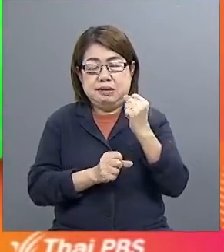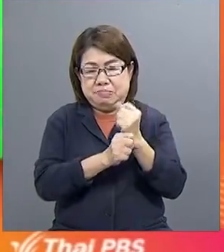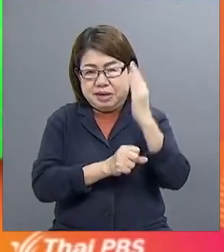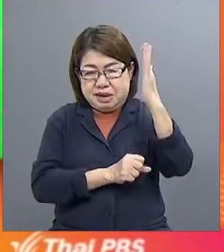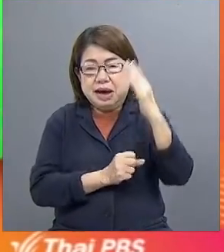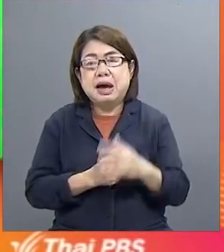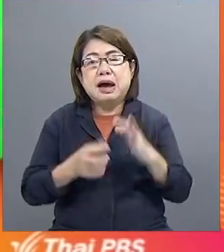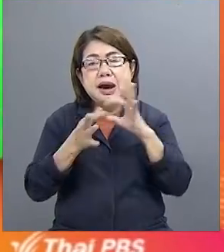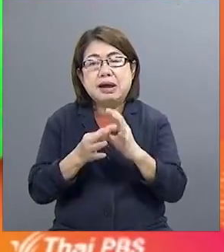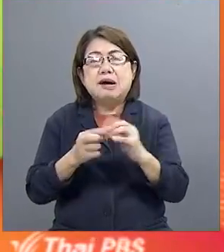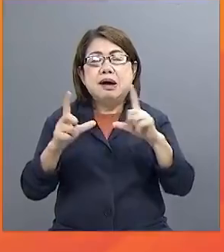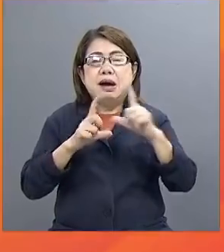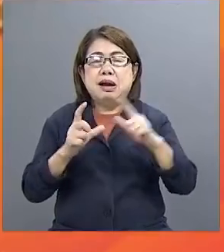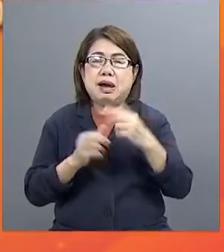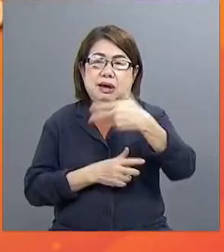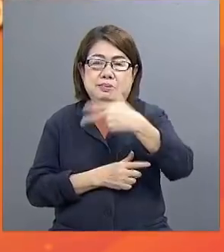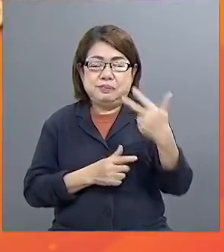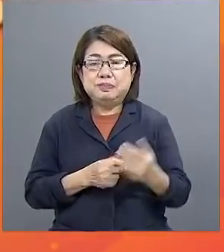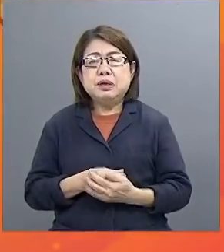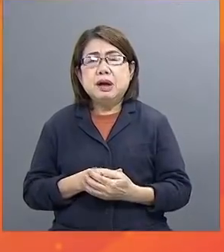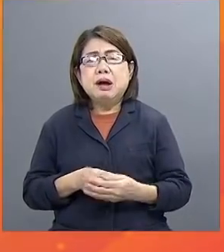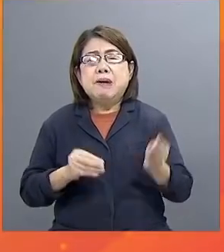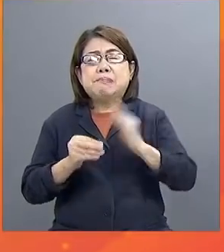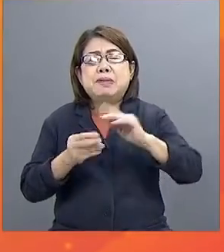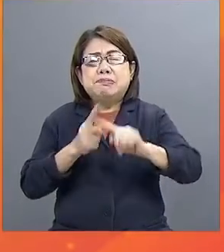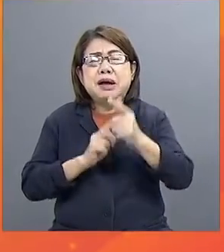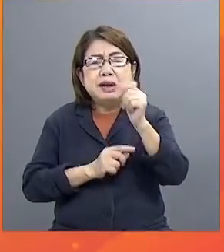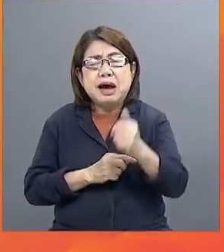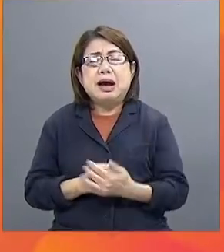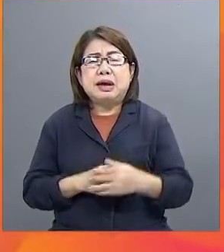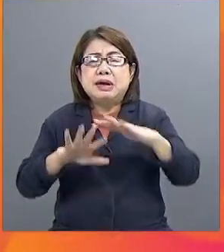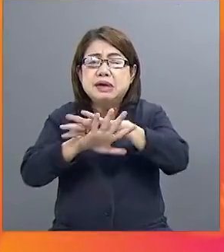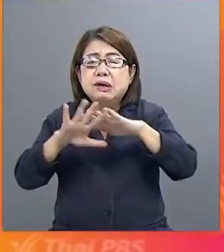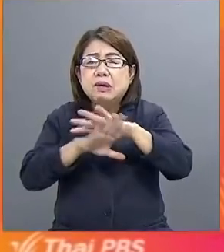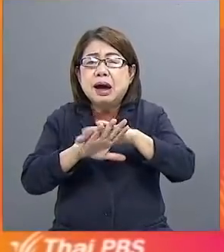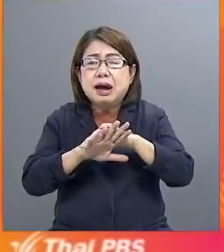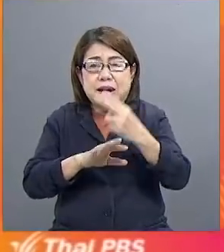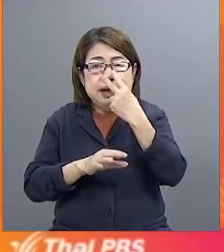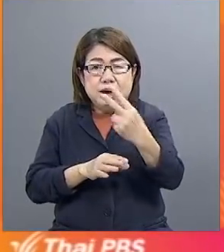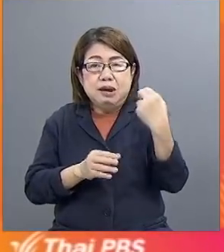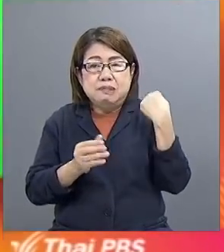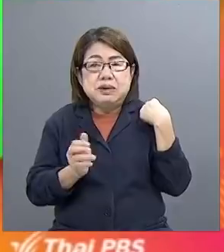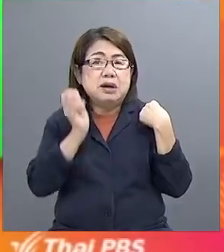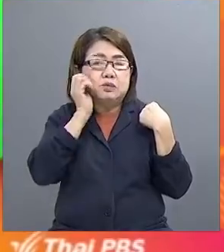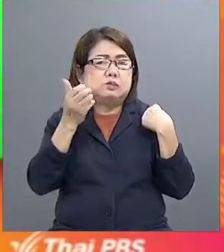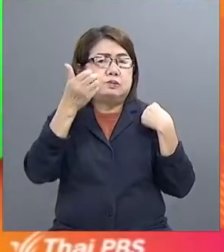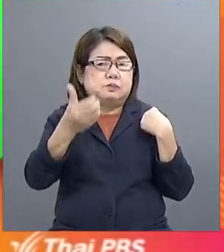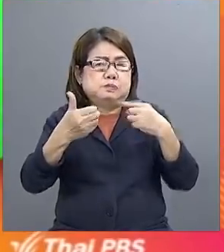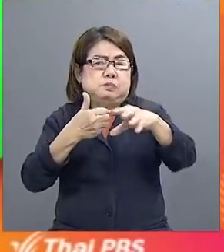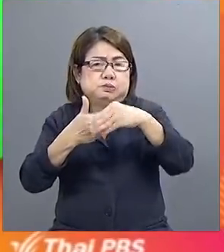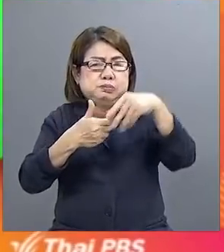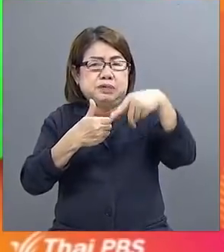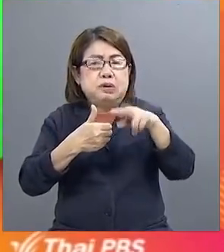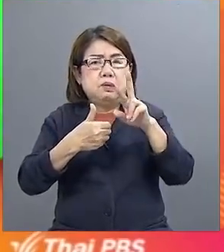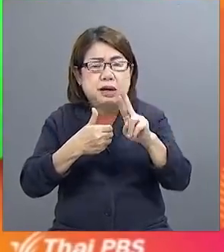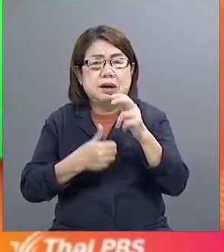ThaiPBSครับเพื่อนกันง่ายเลยคุณผู้ชมเห็นคืออาร์โค้ดก็แสกนเลยนะครับที่ขึ้นหน้าจอจะทำเว็บไซต์ที่ wwwร้านขาย th.ch